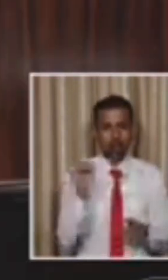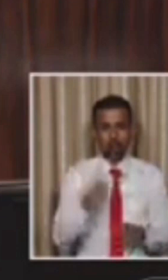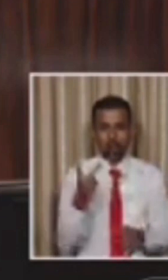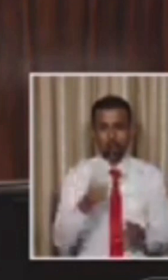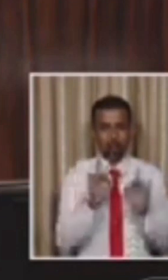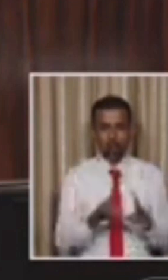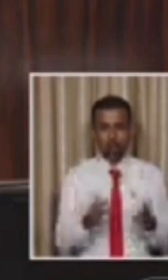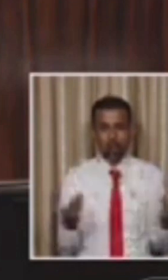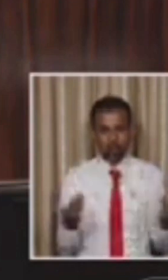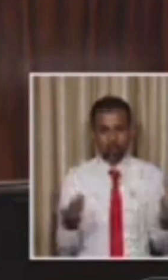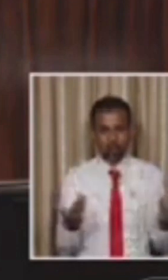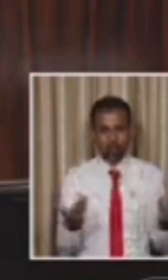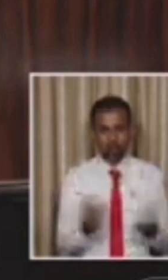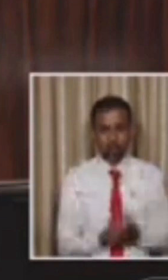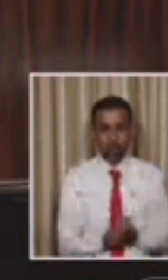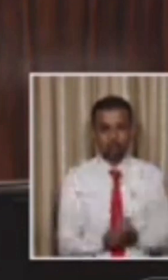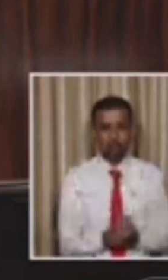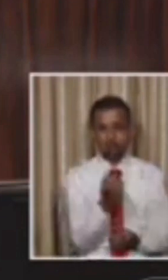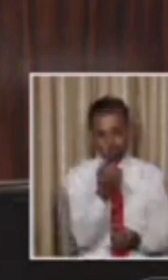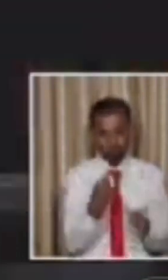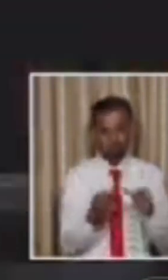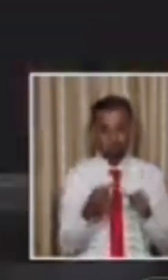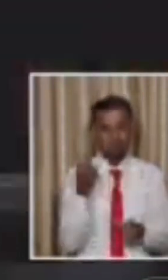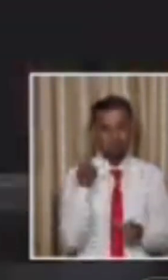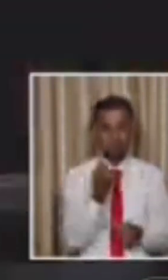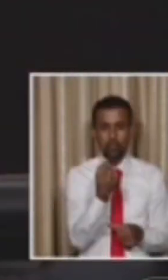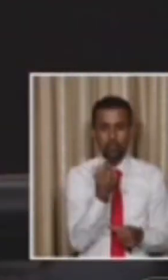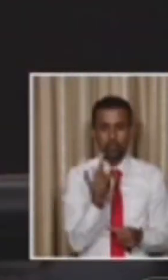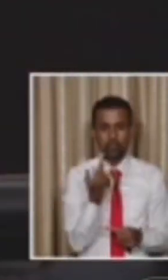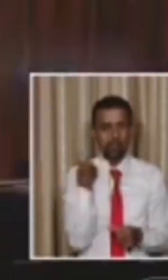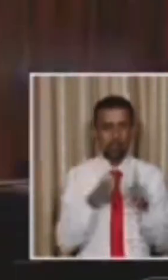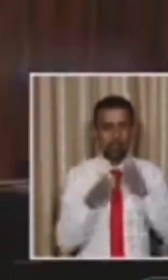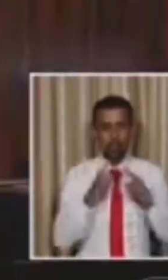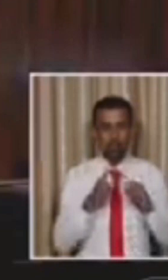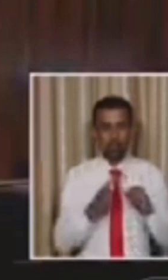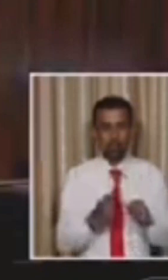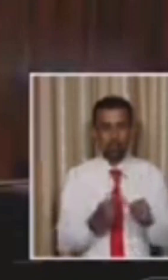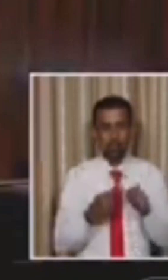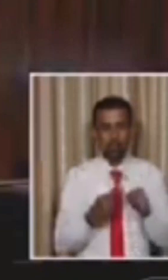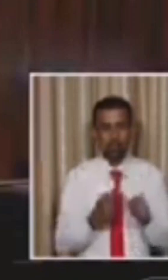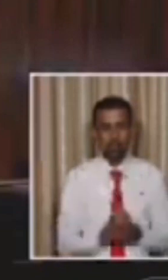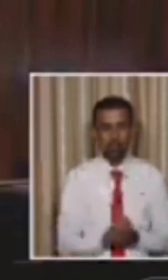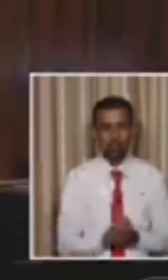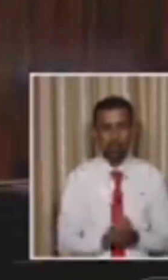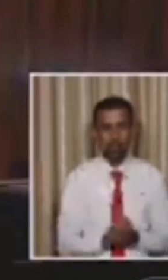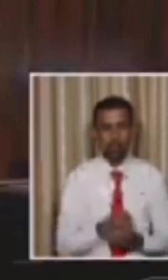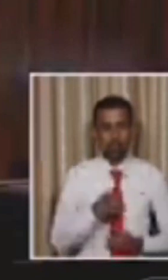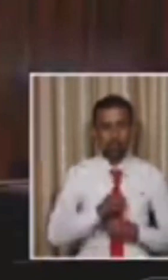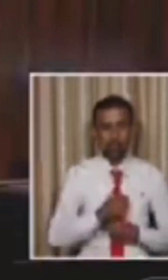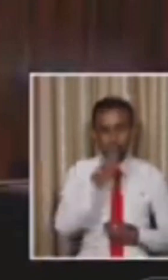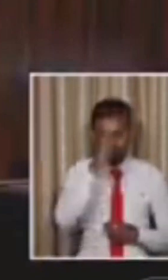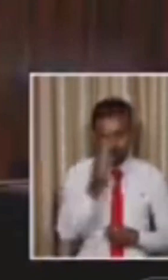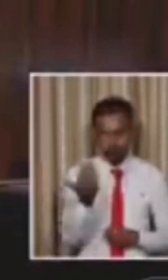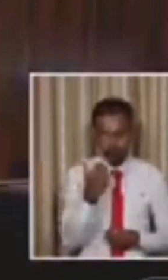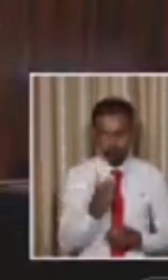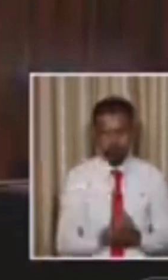අංක කියන්න. වංක වර්ධින් නැති. ඔබතුමා කියන්න උත්තරය දැන් ඊයේ උත්තරය දුන්නේ. ඔබතුමා ඊයේ කතා කරපු එකට පැහැදිලි උත්තරයක් දෙන්න. ඔව් ගෙවින්ද මැතිතුමා ඔබතුමාගේ ප්‍රශ්නේ